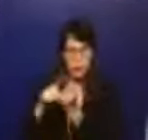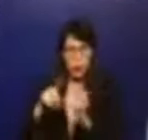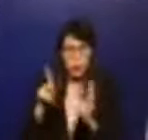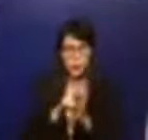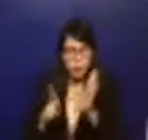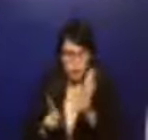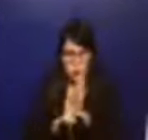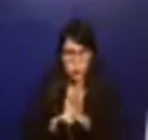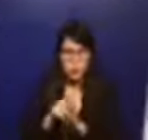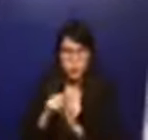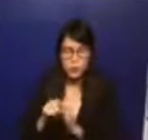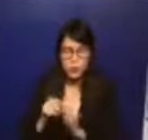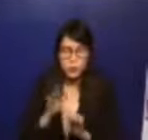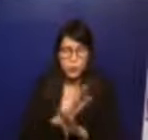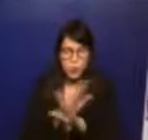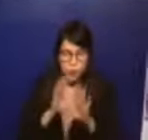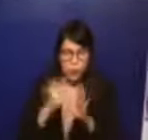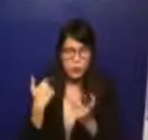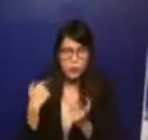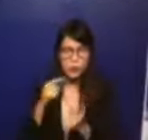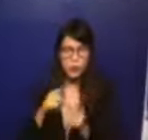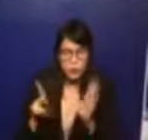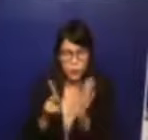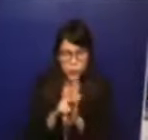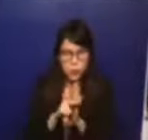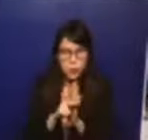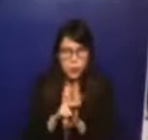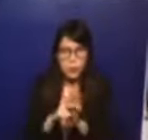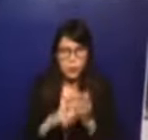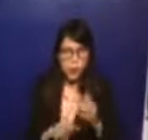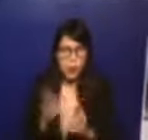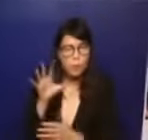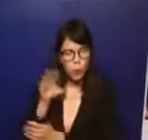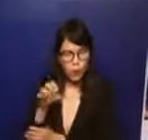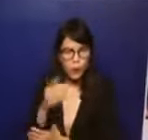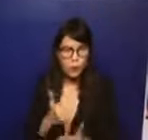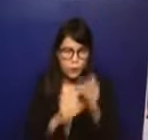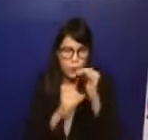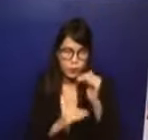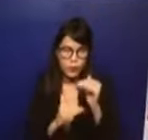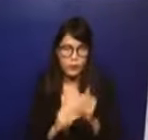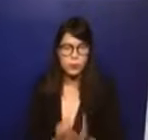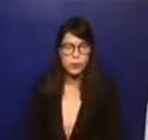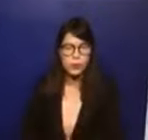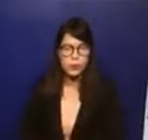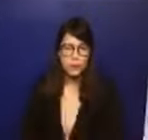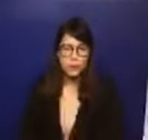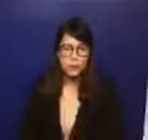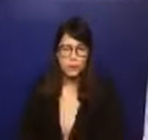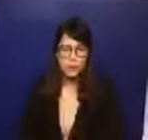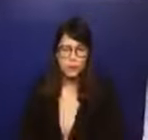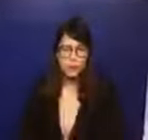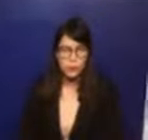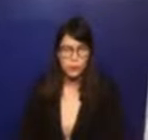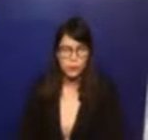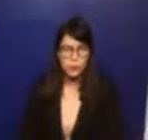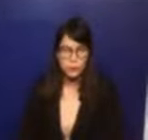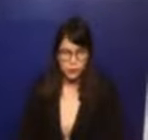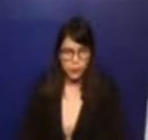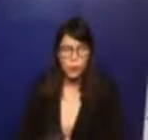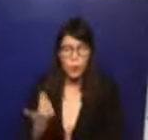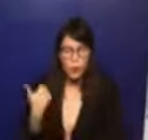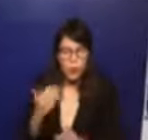ายยกเว้นตามกฎและยกเว้นตามข้อบังคับแต่ข้อยกเว้นนี้ไม่เคยบอกนะคะว่ามี